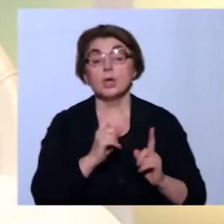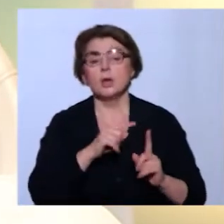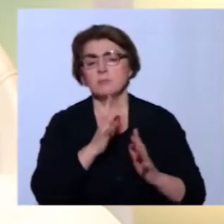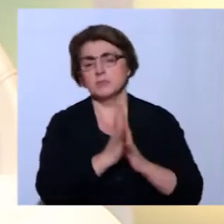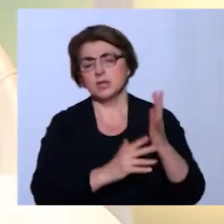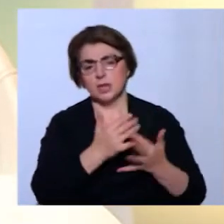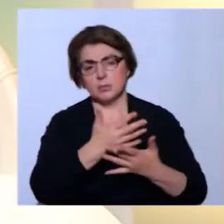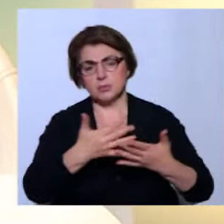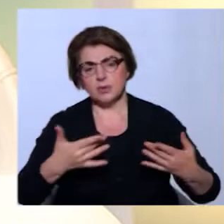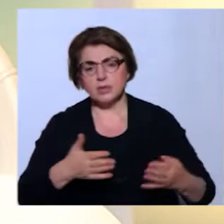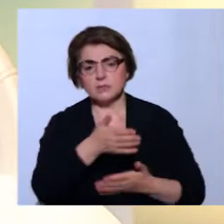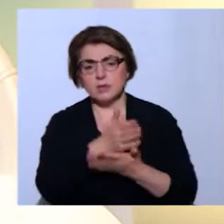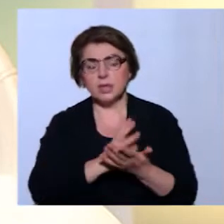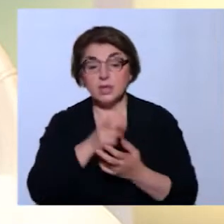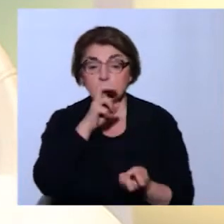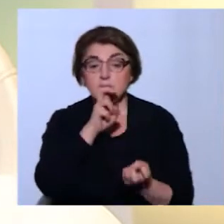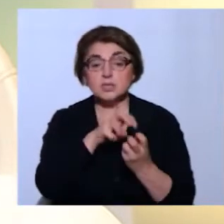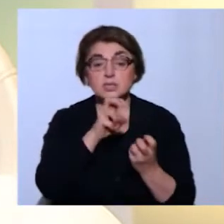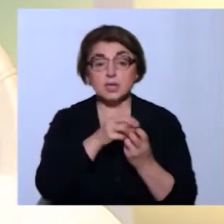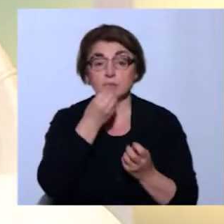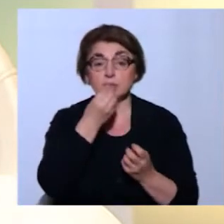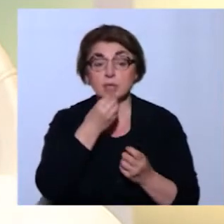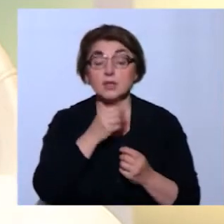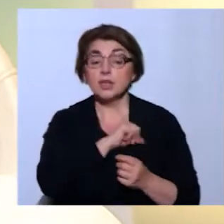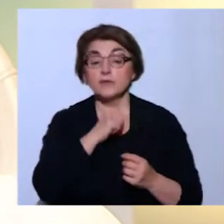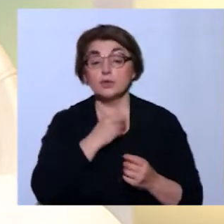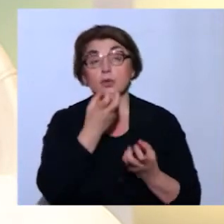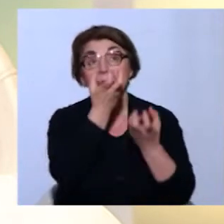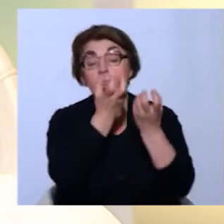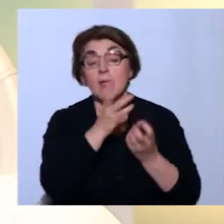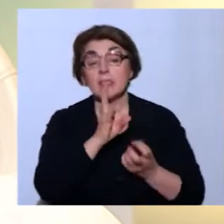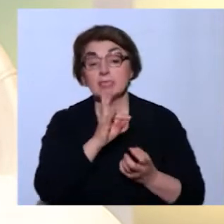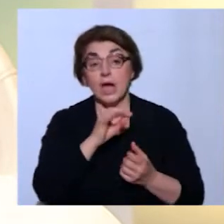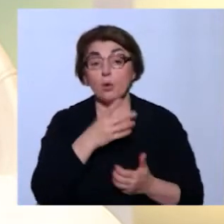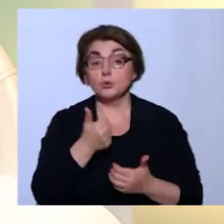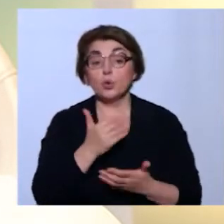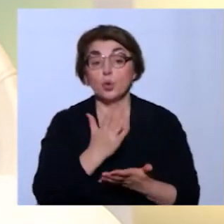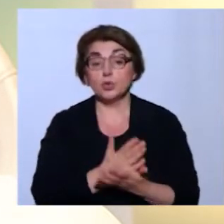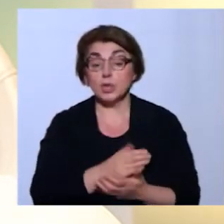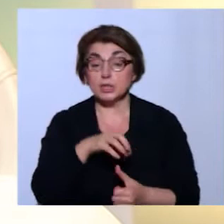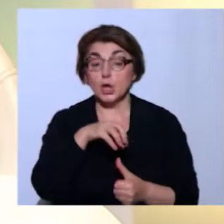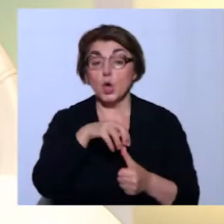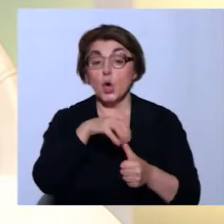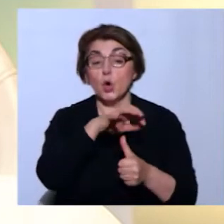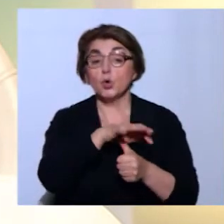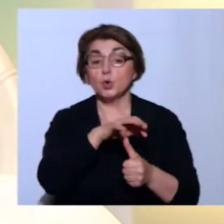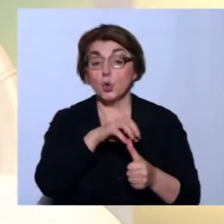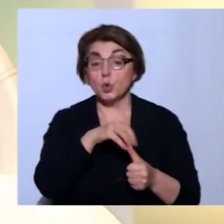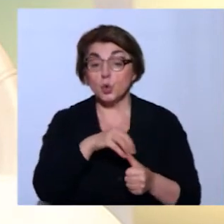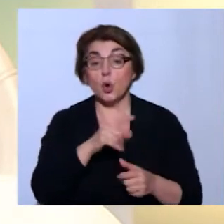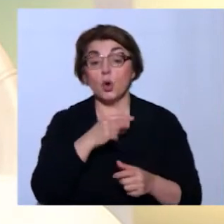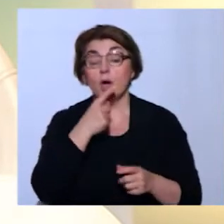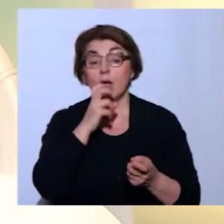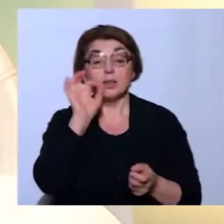სხვადასხვა ნაწილებით, მაგალითად ციყვი იკვებება მცენარის ნაყოფებით, ასე როგორიც არის რკო,